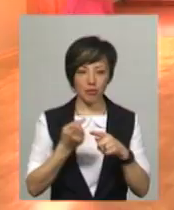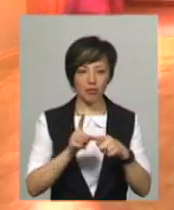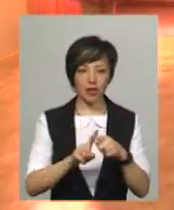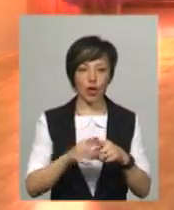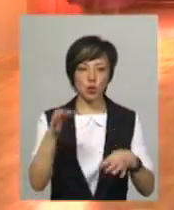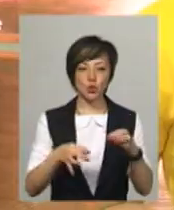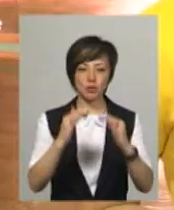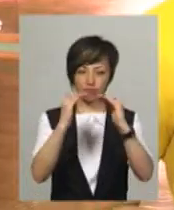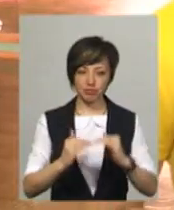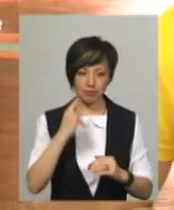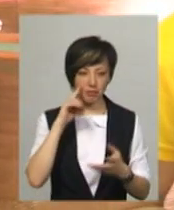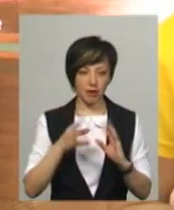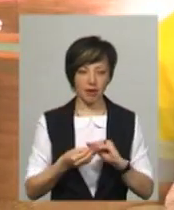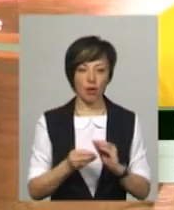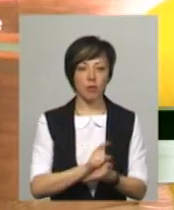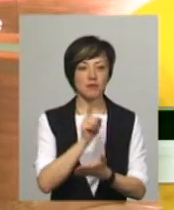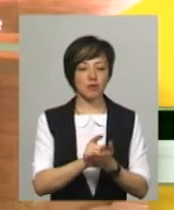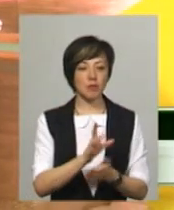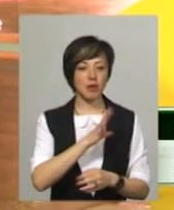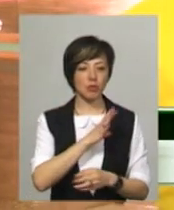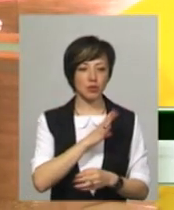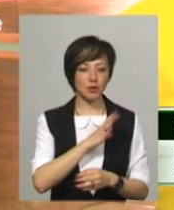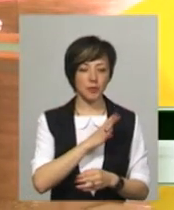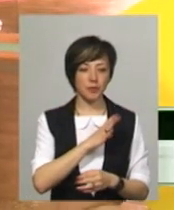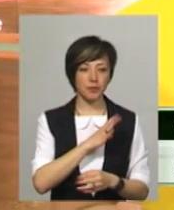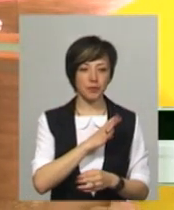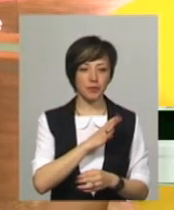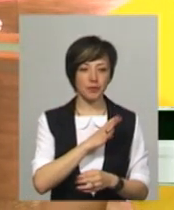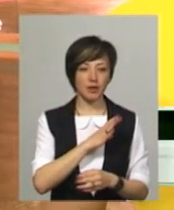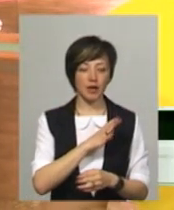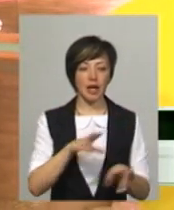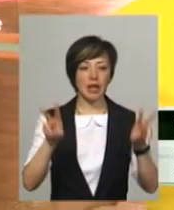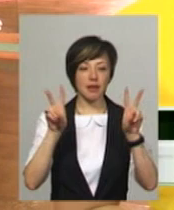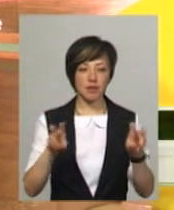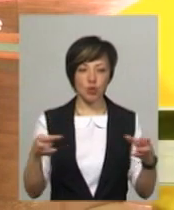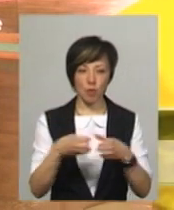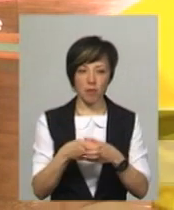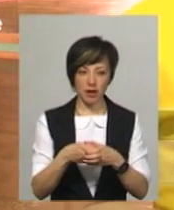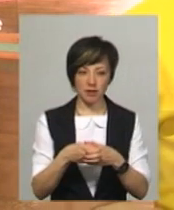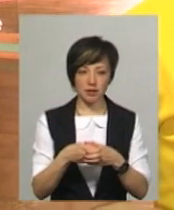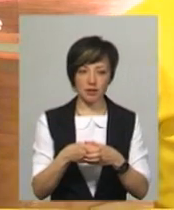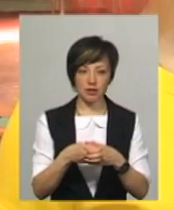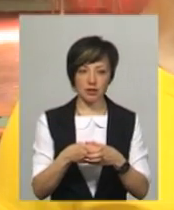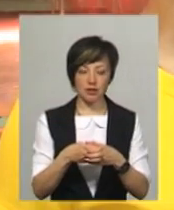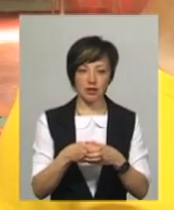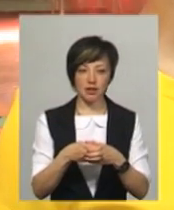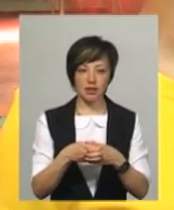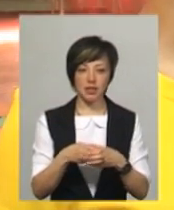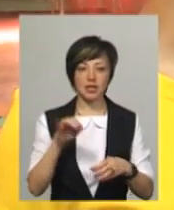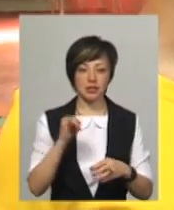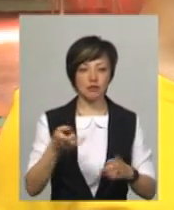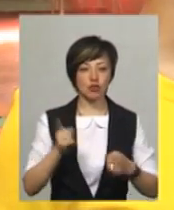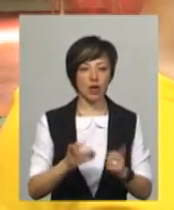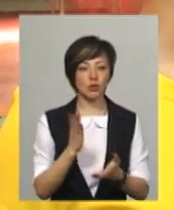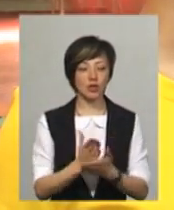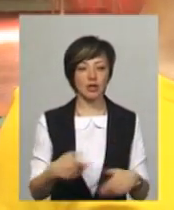знижують оцінки. Обов'язково має бути девіз команди, це називається «Чір і Чан». І, звичайно,